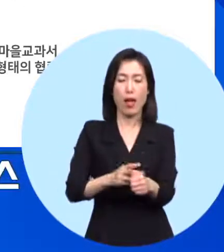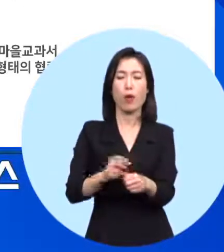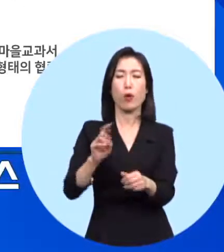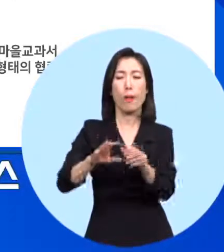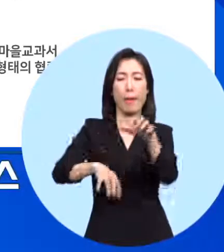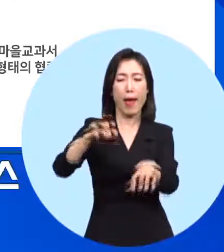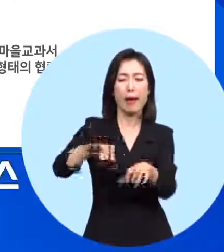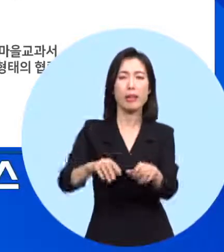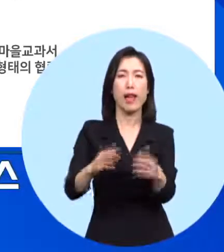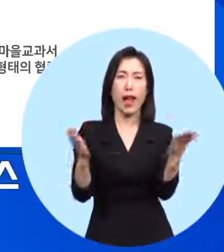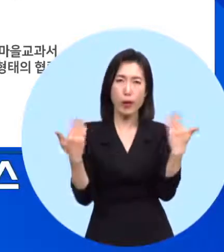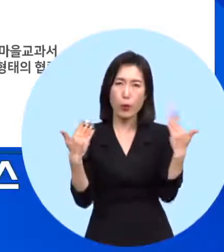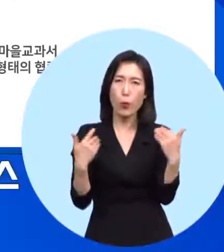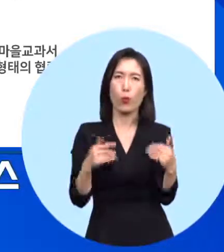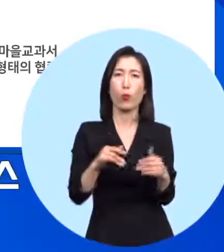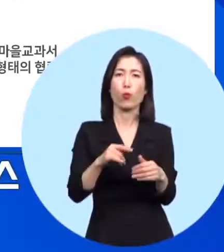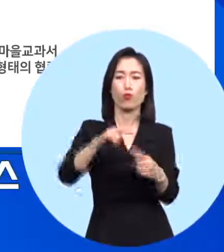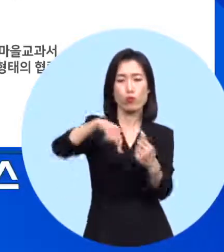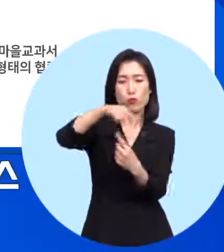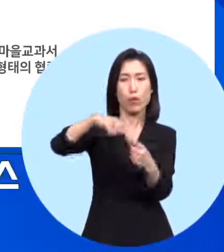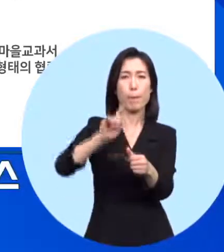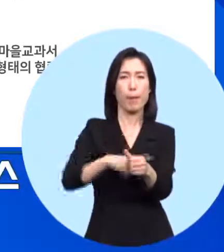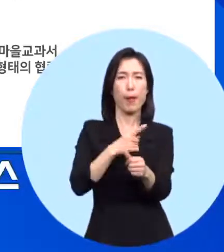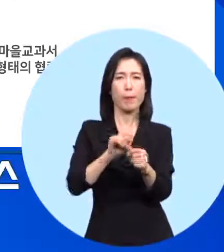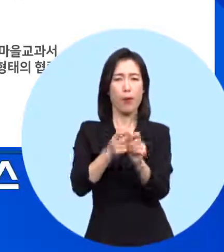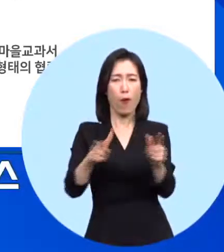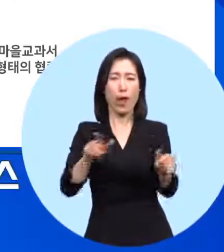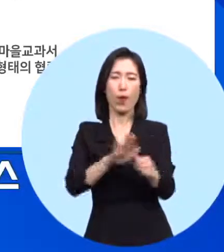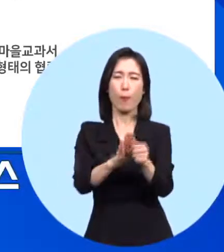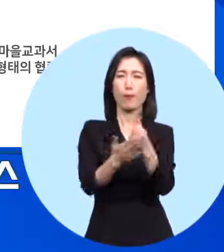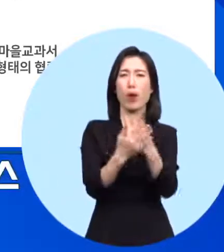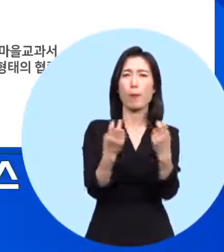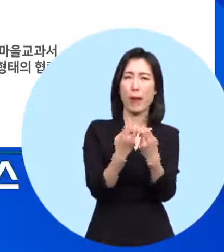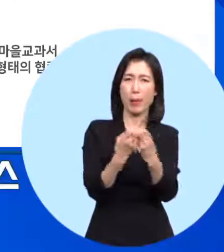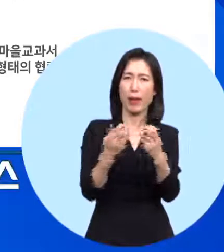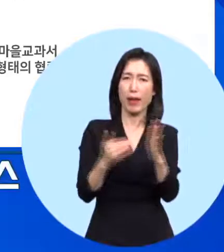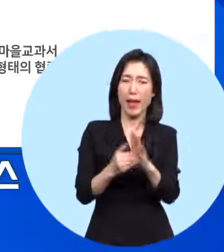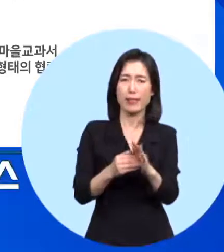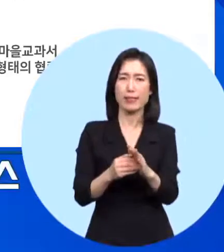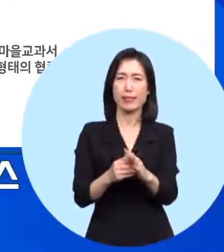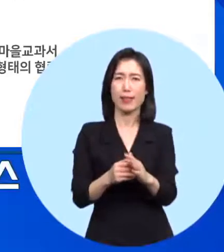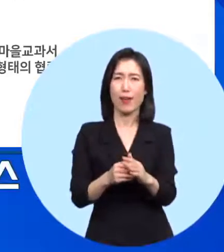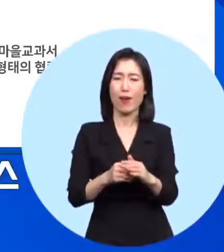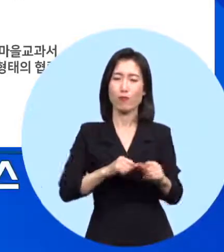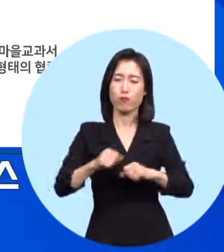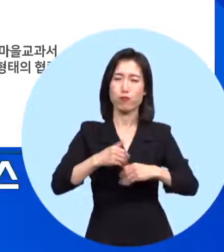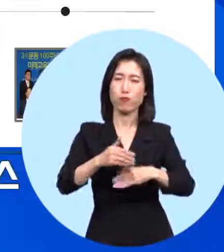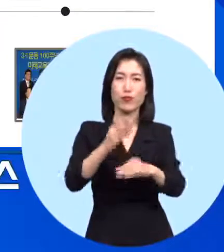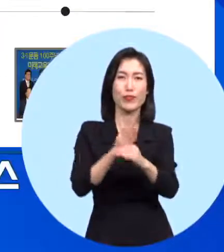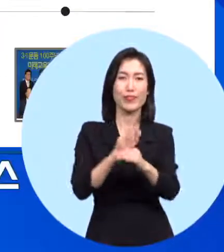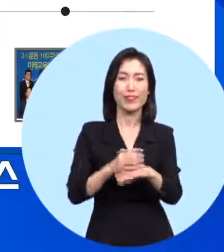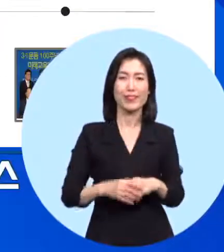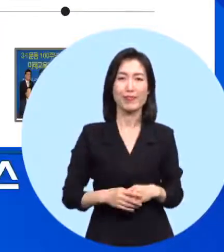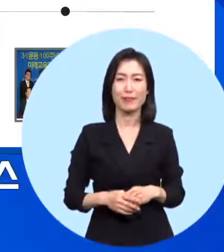학교 등등의 운영을 통해서 다양한 협력 방안을 지금 내오고 있는 상황입니다.